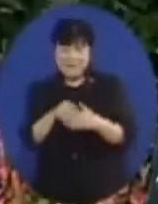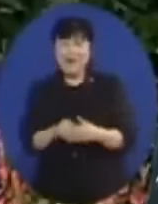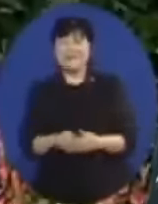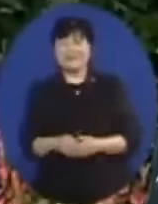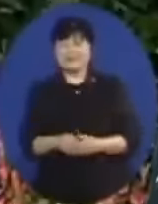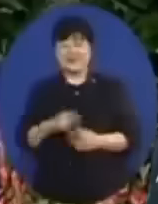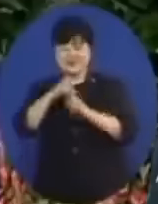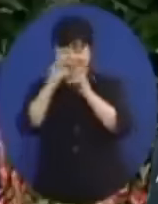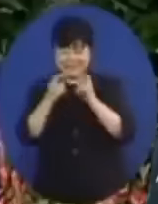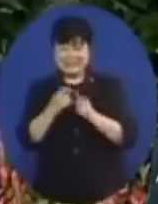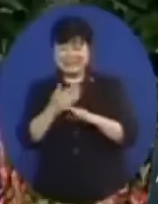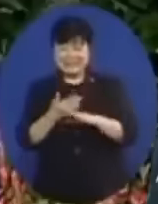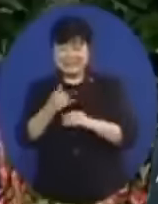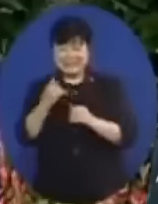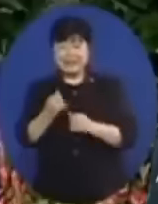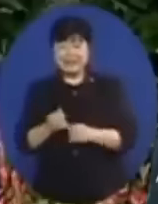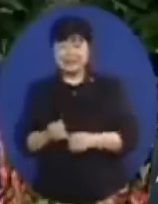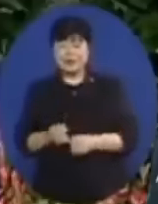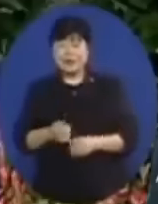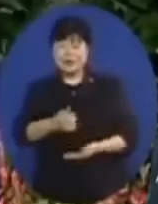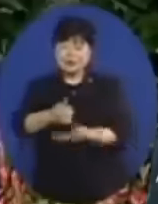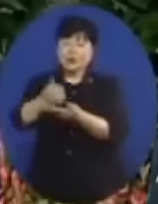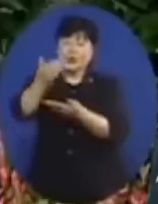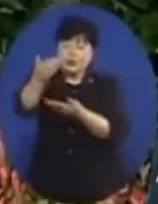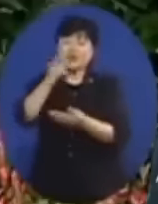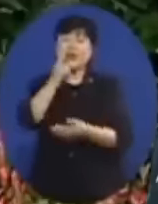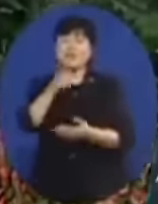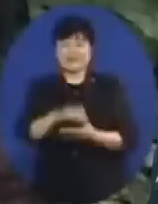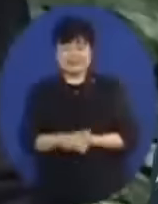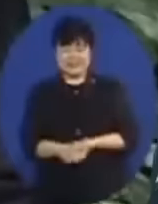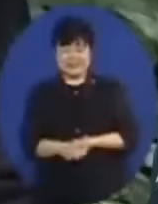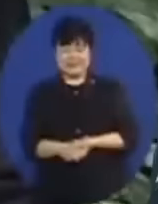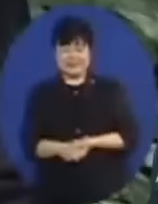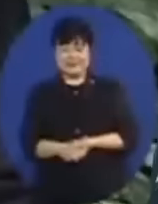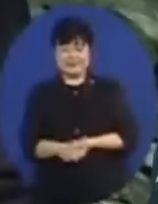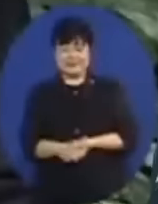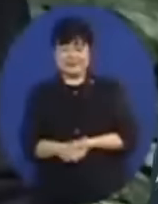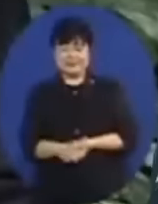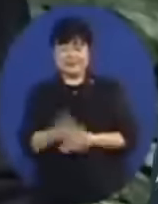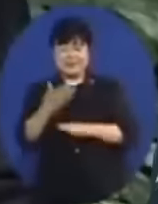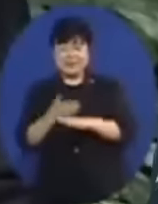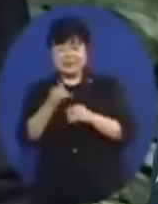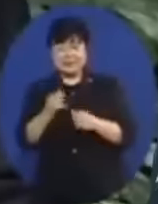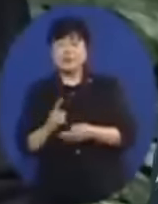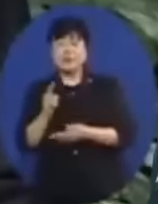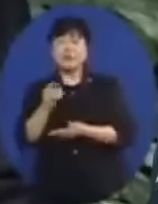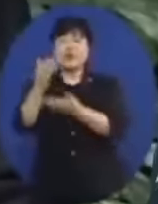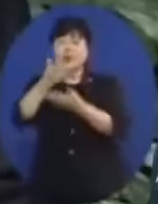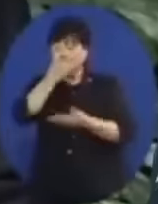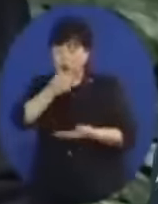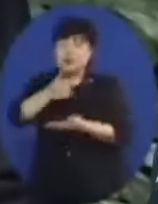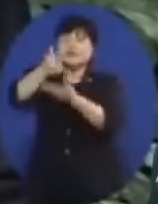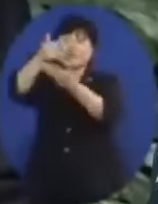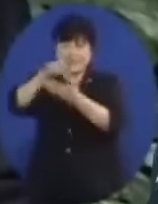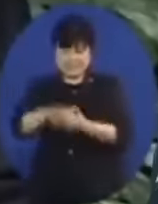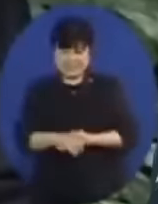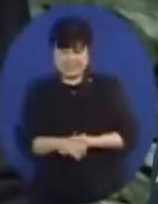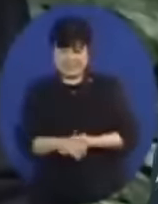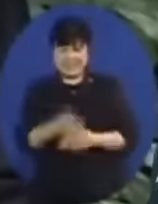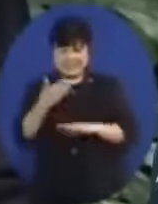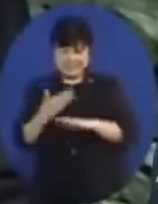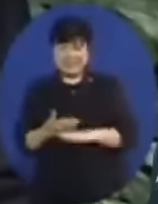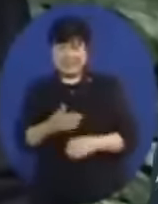각각 자기보다 남을 낮게 여기라고 말한 것입니다. 남을 높게 여기고 낮게 여기고